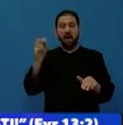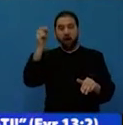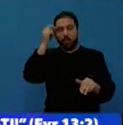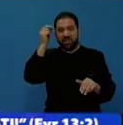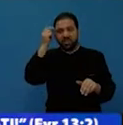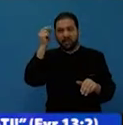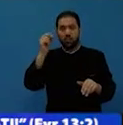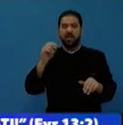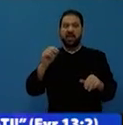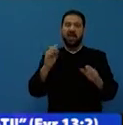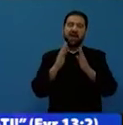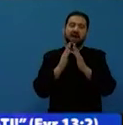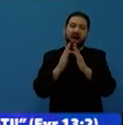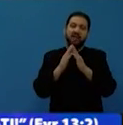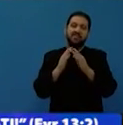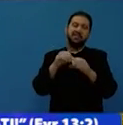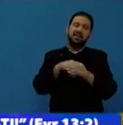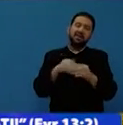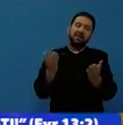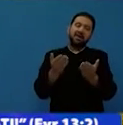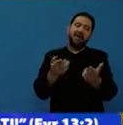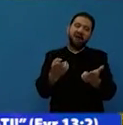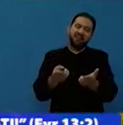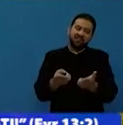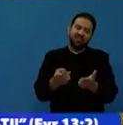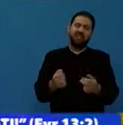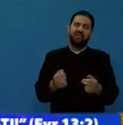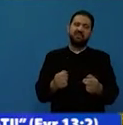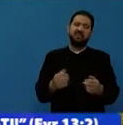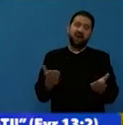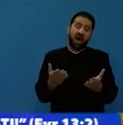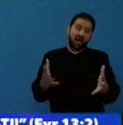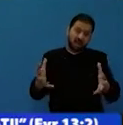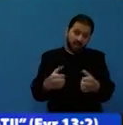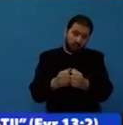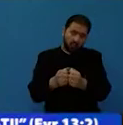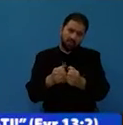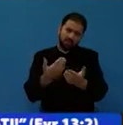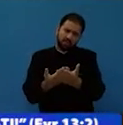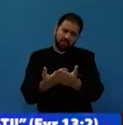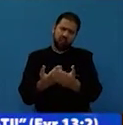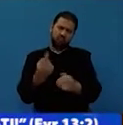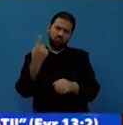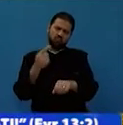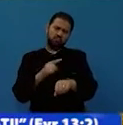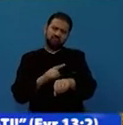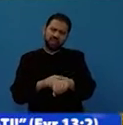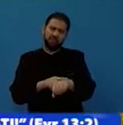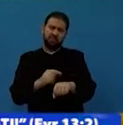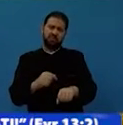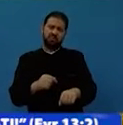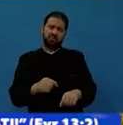obiceiurile, da, casei în care intră sau care îi adoptă pe o perioadă mai mică sau mai mare de